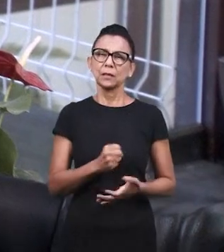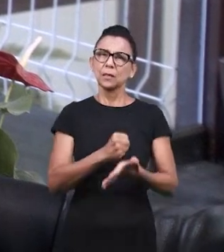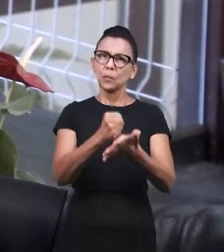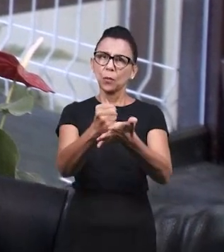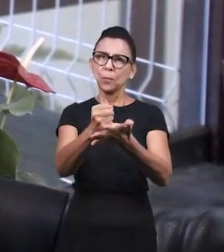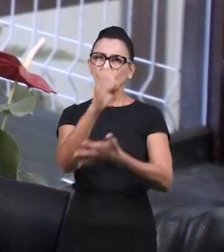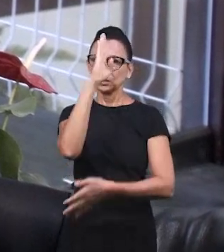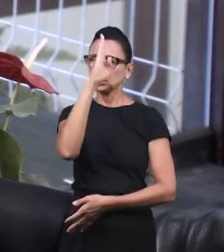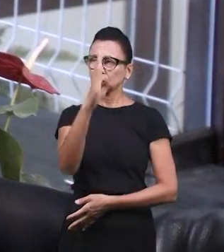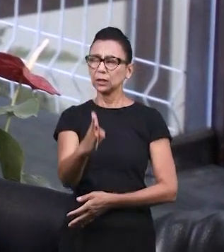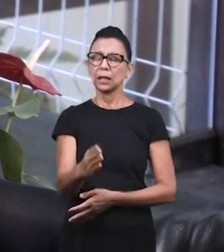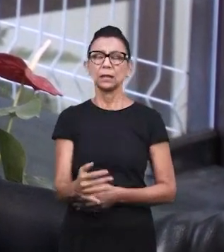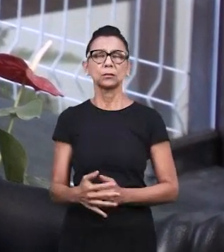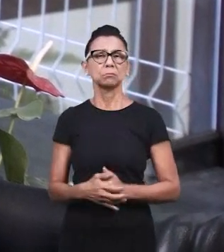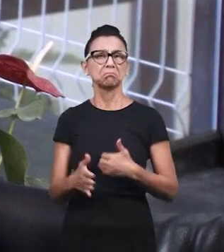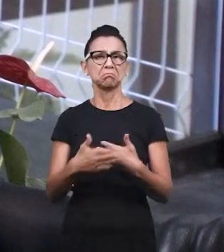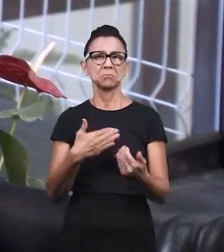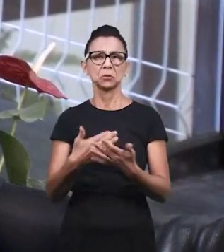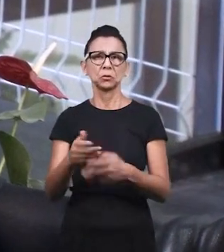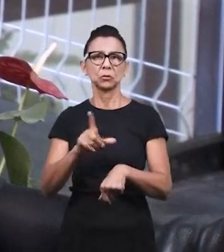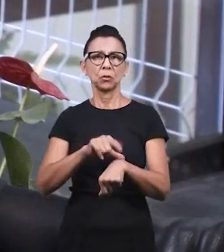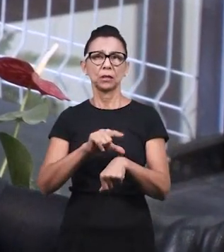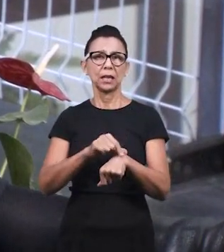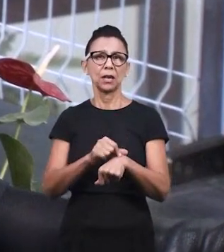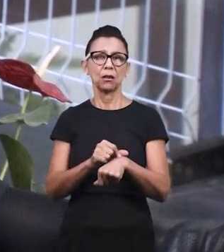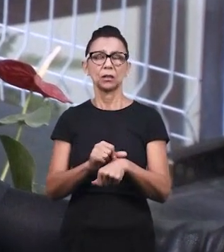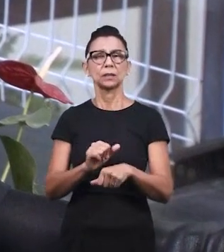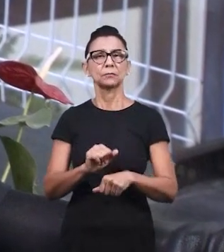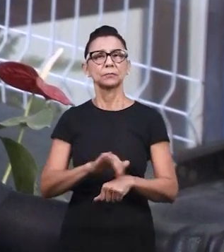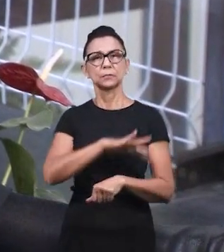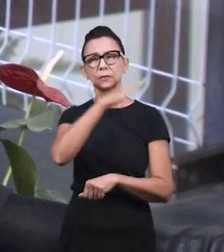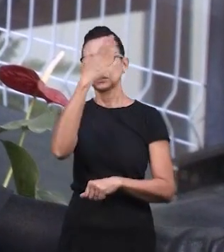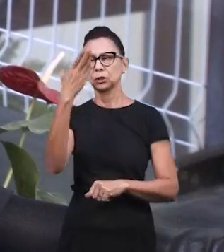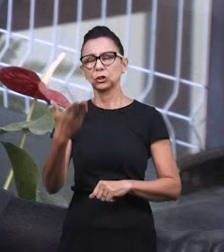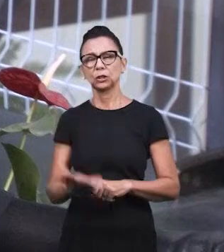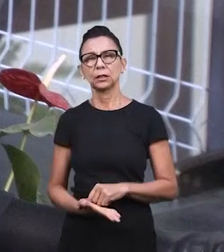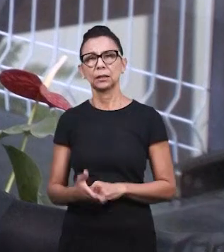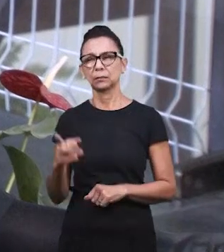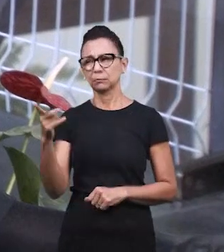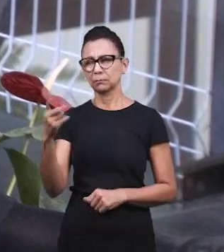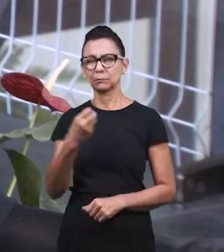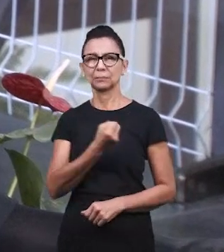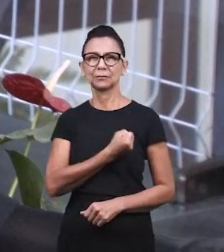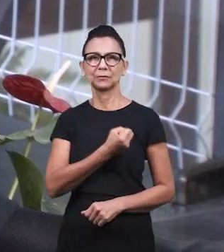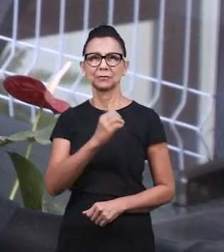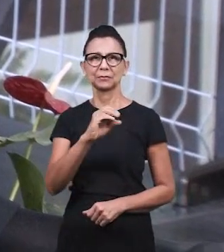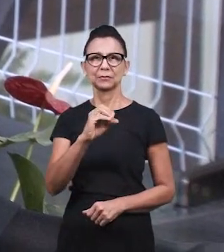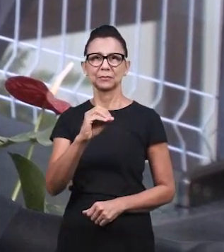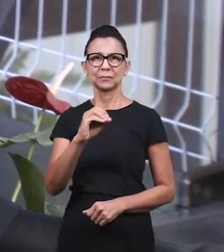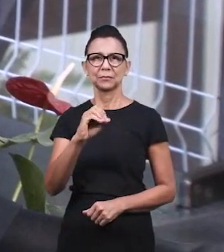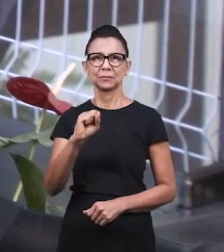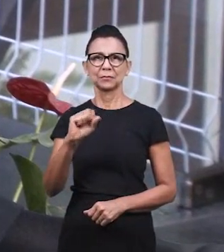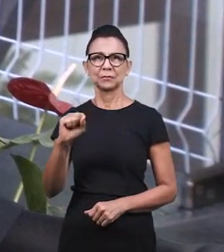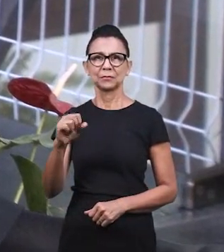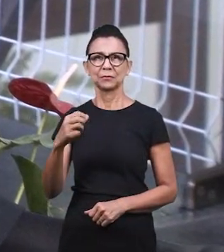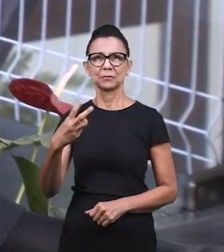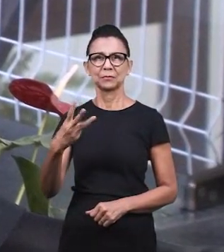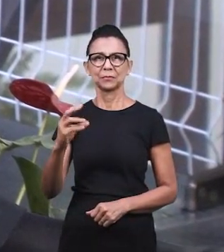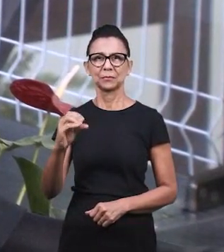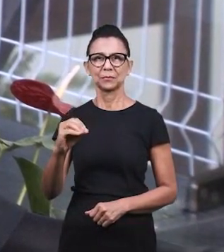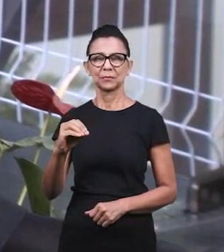pour vous répondre. Appelez-nous gratuitement n'importe quelle heure de jour ou de la nuit vers ce numéro qui est à